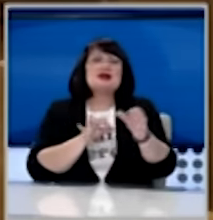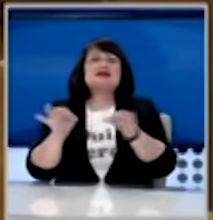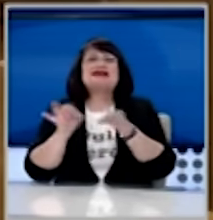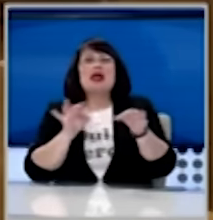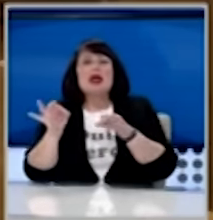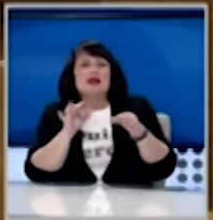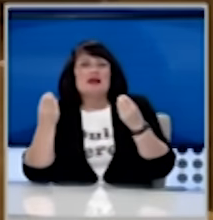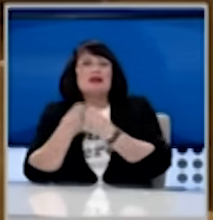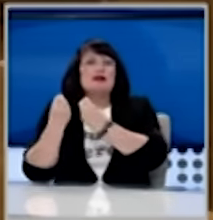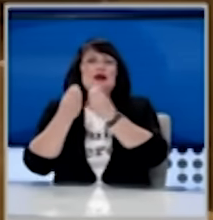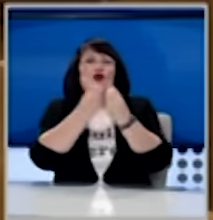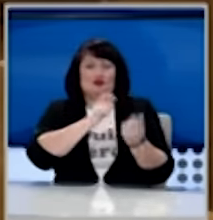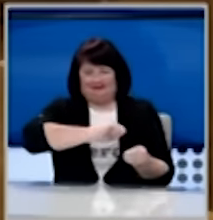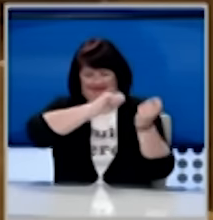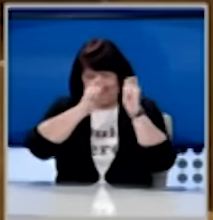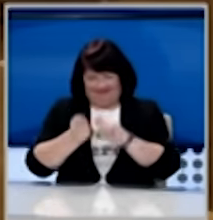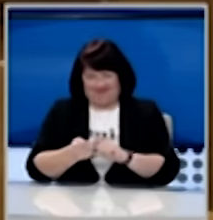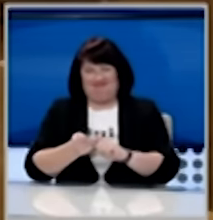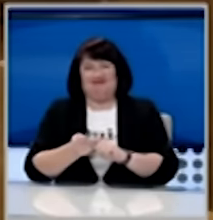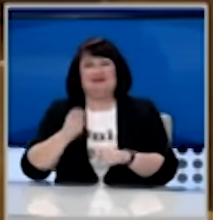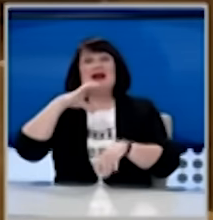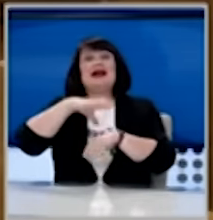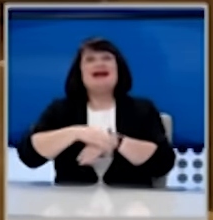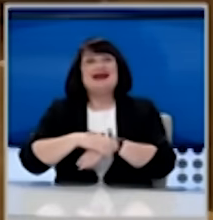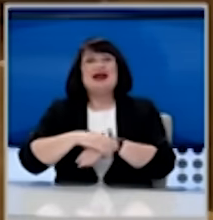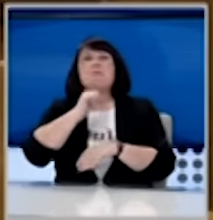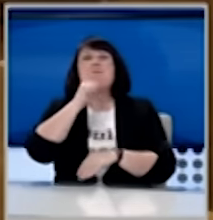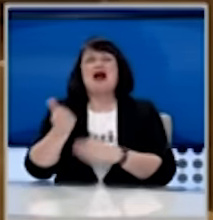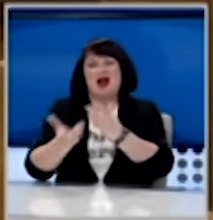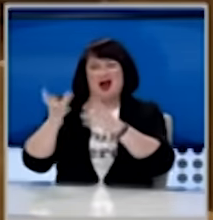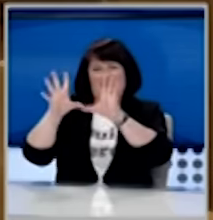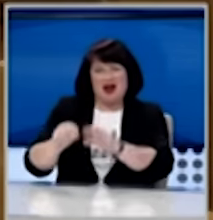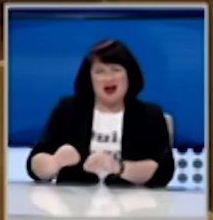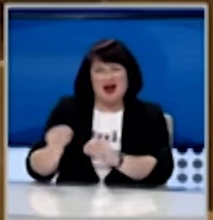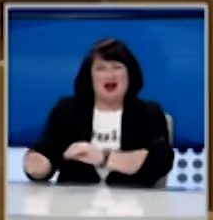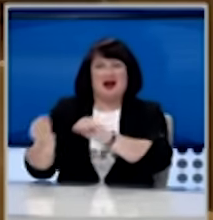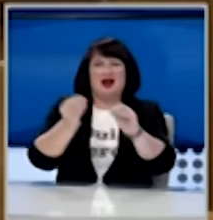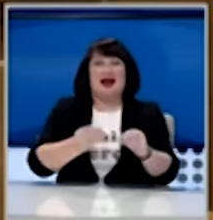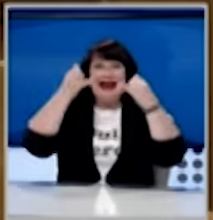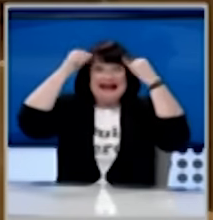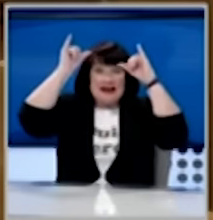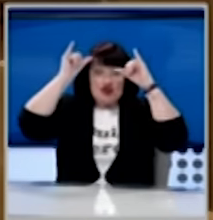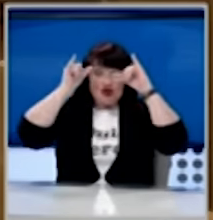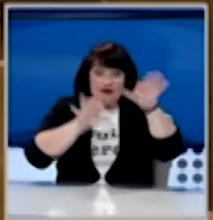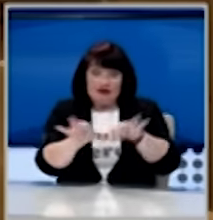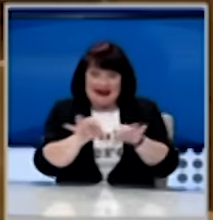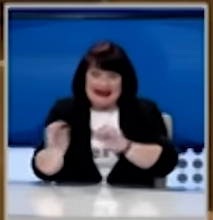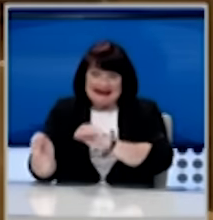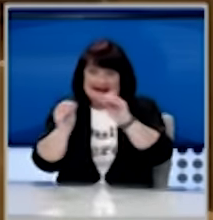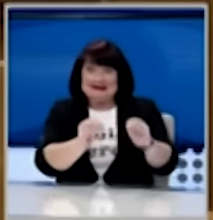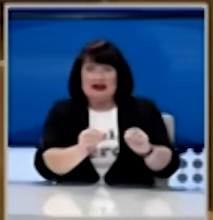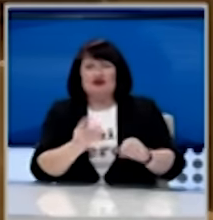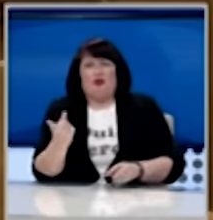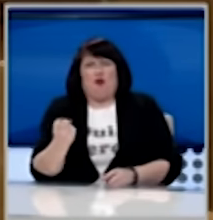σχέδια για τη μετατροπή κατάλληλων καμμένων εκτάσεων σε κτηνοτροφικές εκτάσεις εντελώς